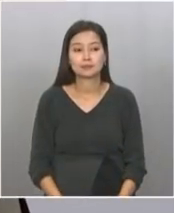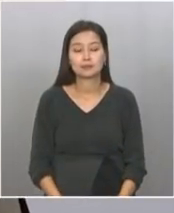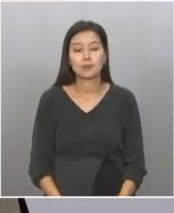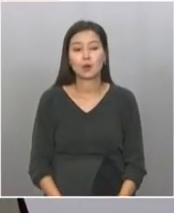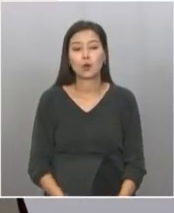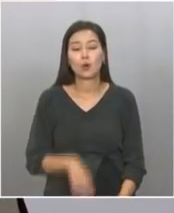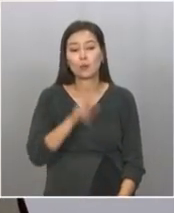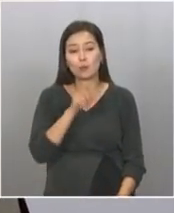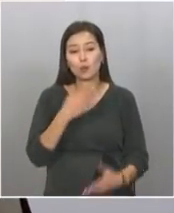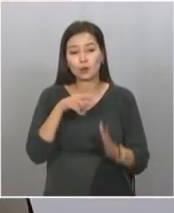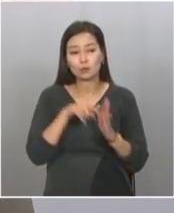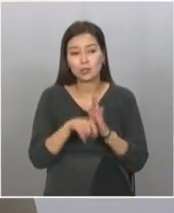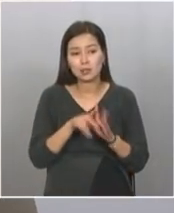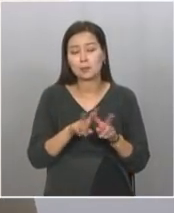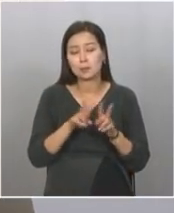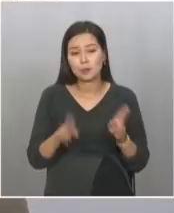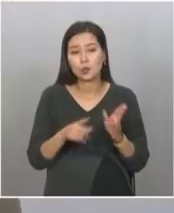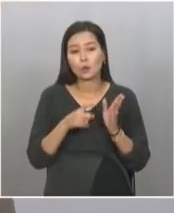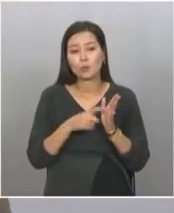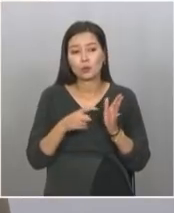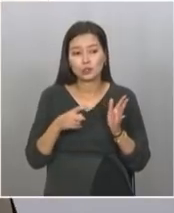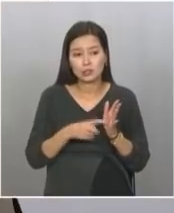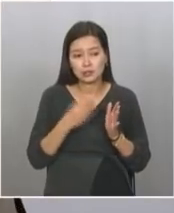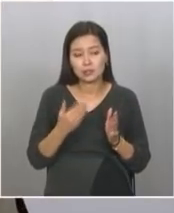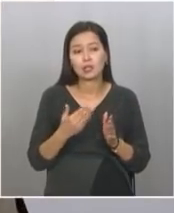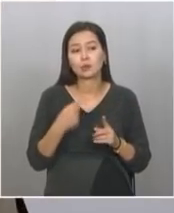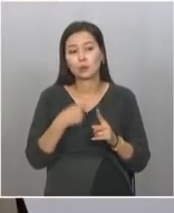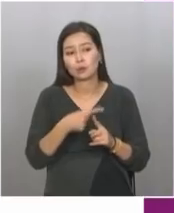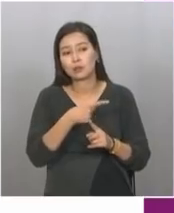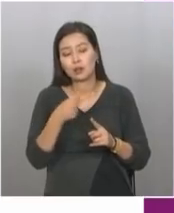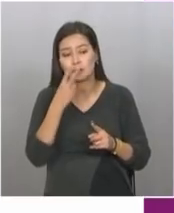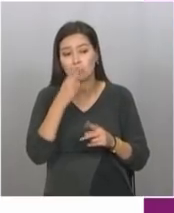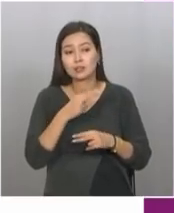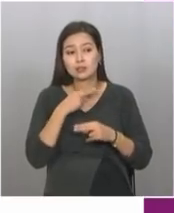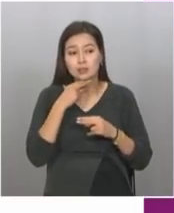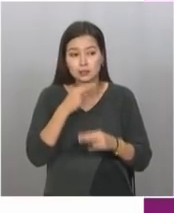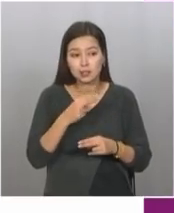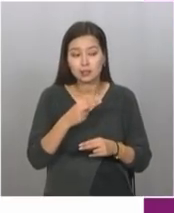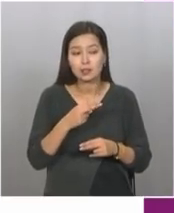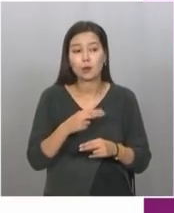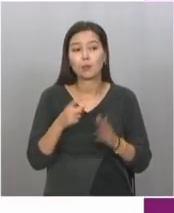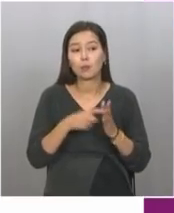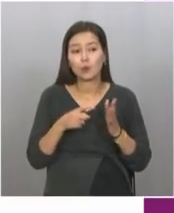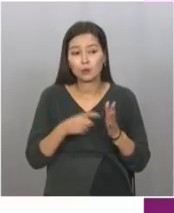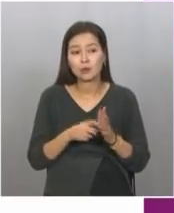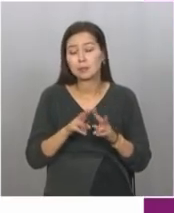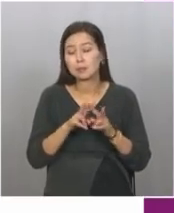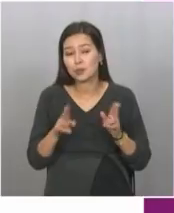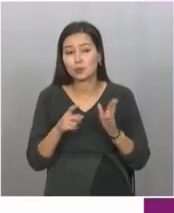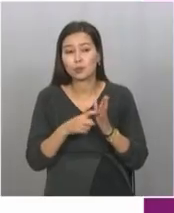Бөлімдері бірдей бөлшектерді қосуды қарастырайық. Ереже. Бөлімдері бірдей бөлшектерді